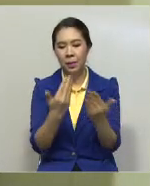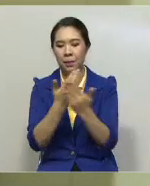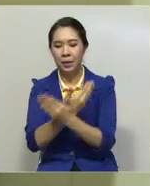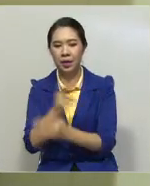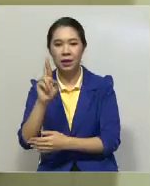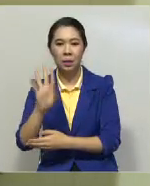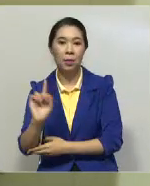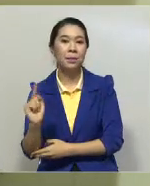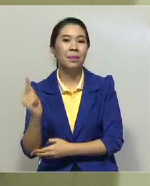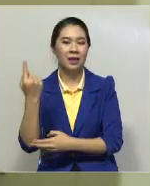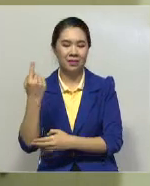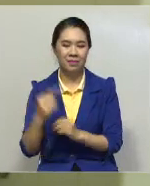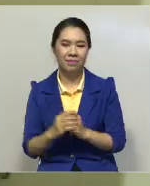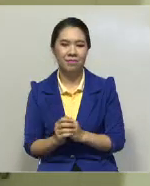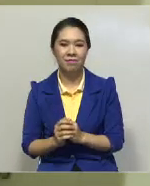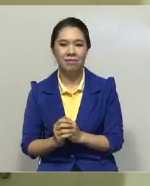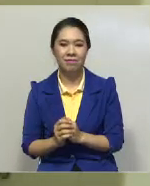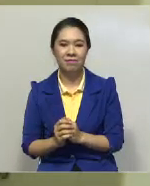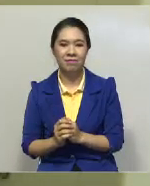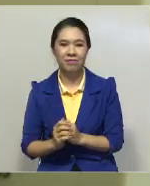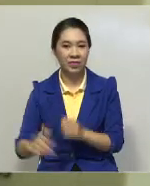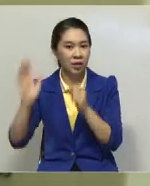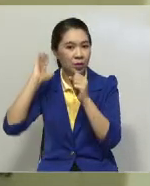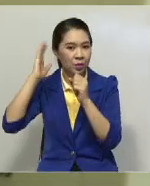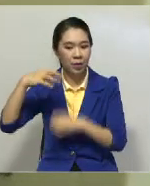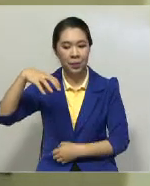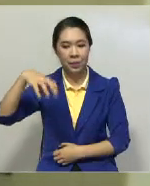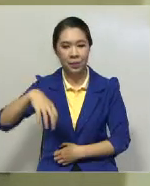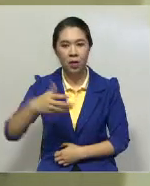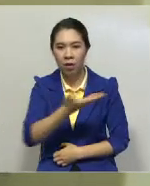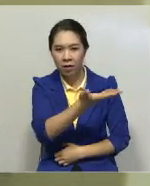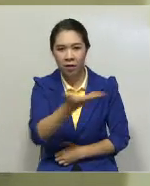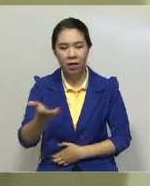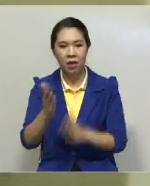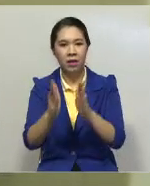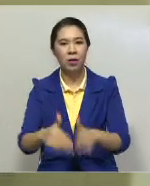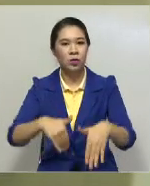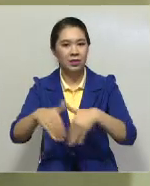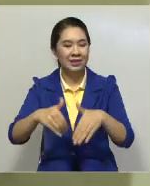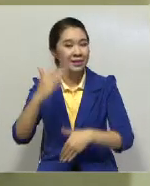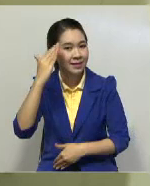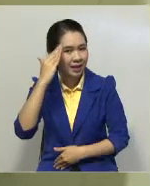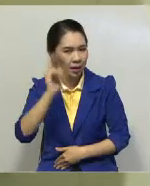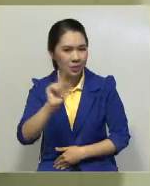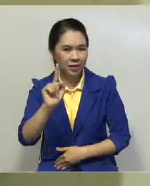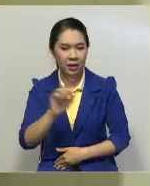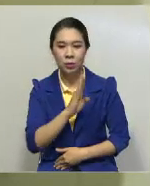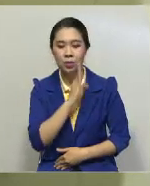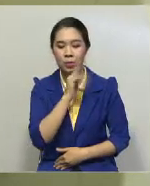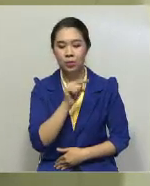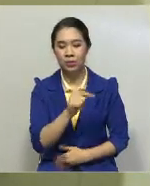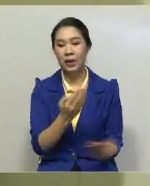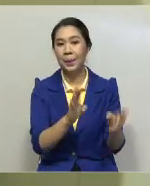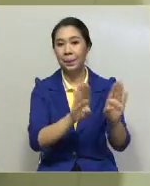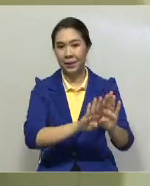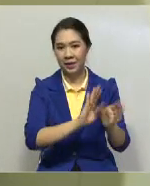อล 100% ฉะนั้นกรมประชาสัมพันธ์ก็จะต้องประชาสัมพันธ์ให้พี่น้องประชาชนได้ทราบว่าเมื่อยุติระบ